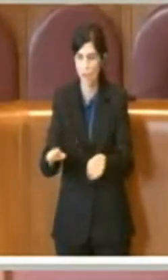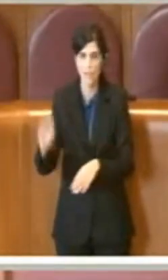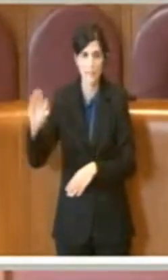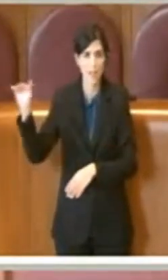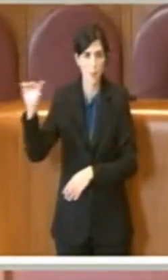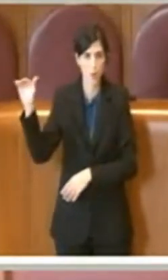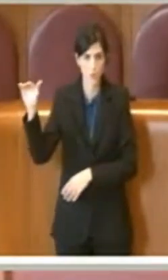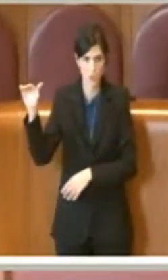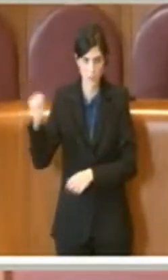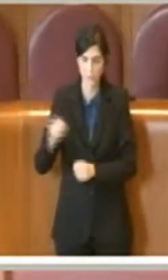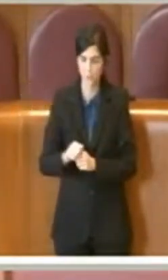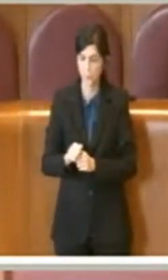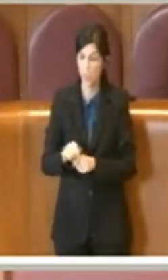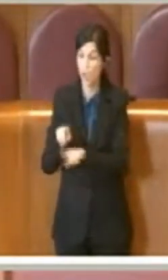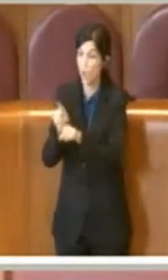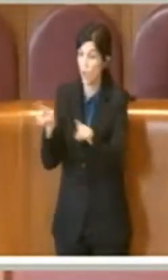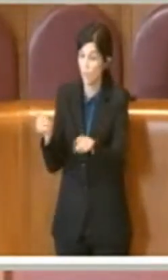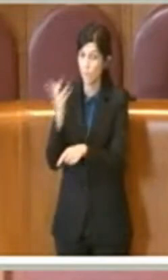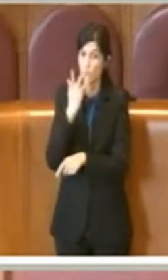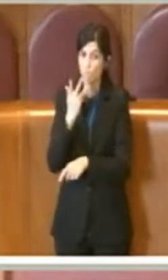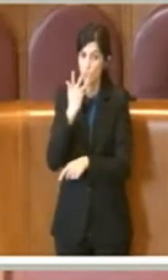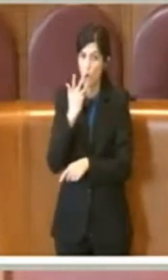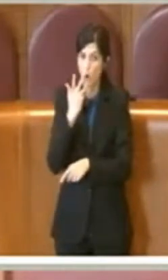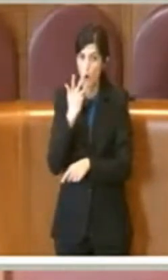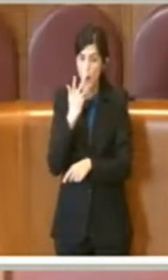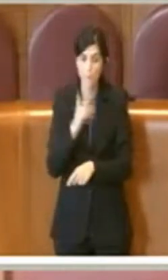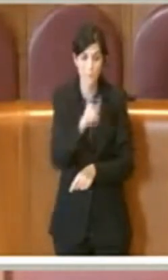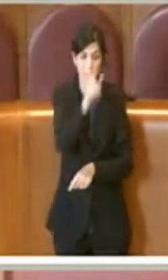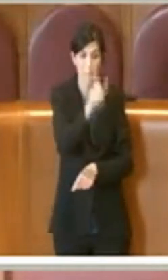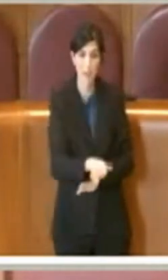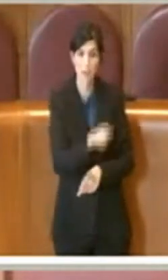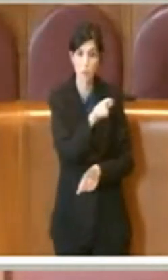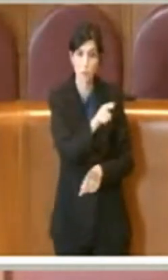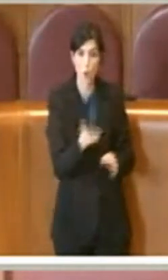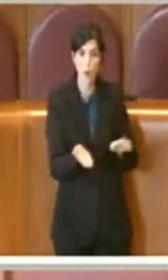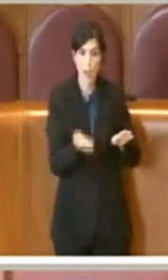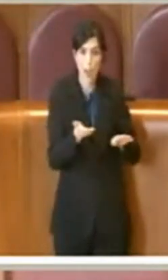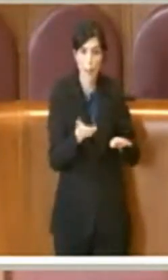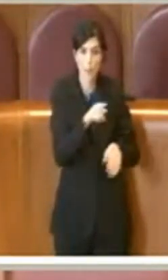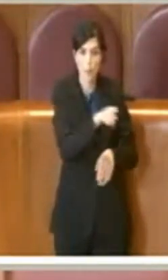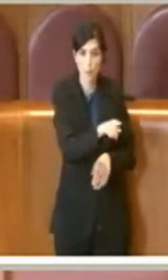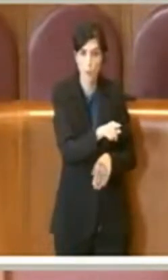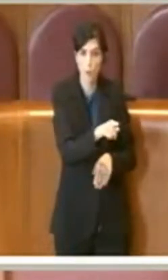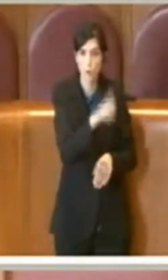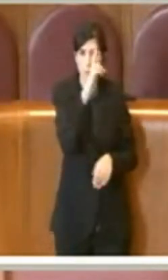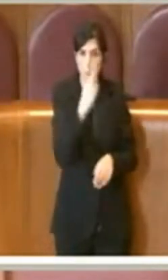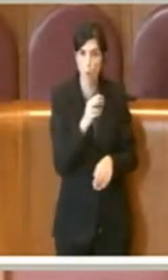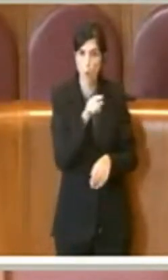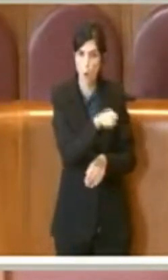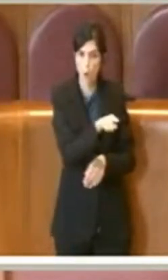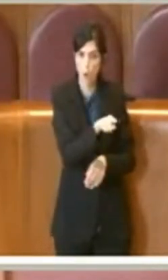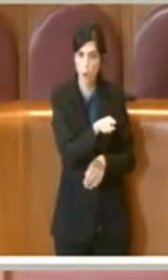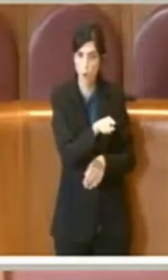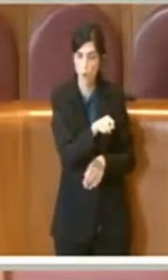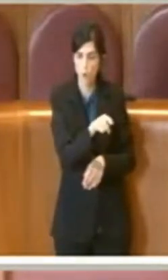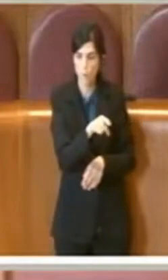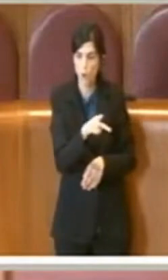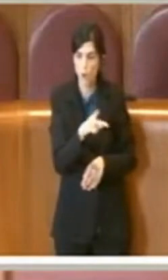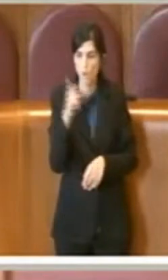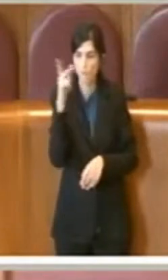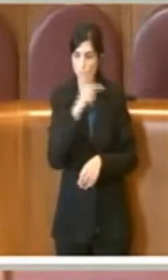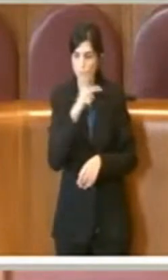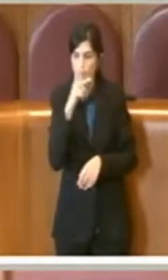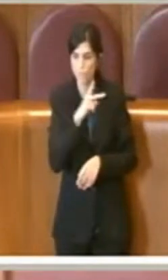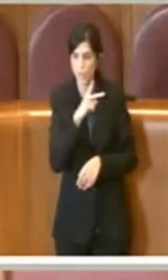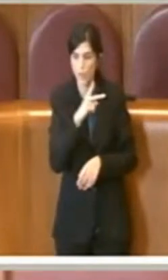vorrebbero che avessimo una persona di alto profilo ma che gli dessimo non più del garante dei diritti